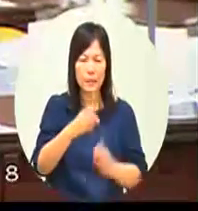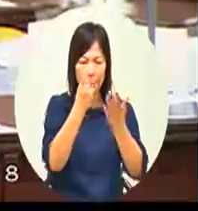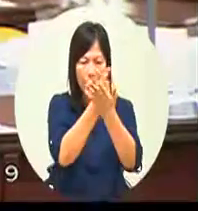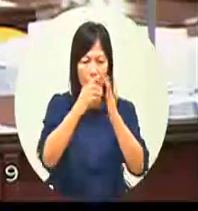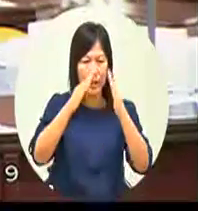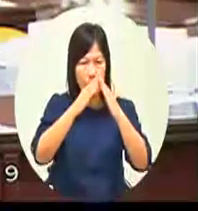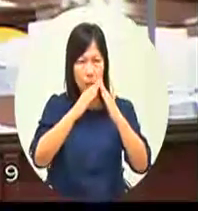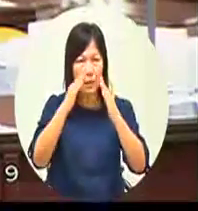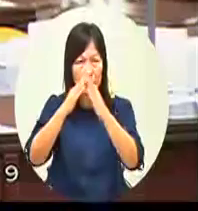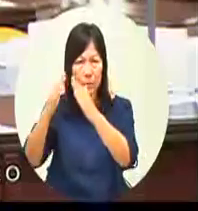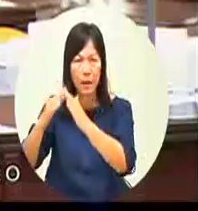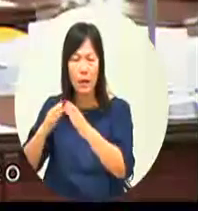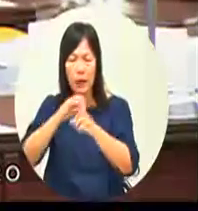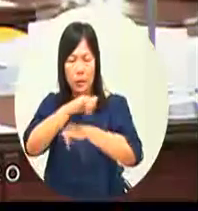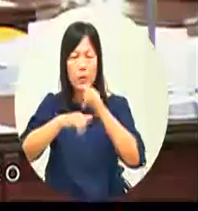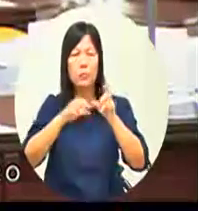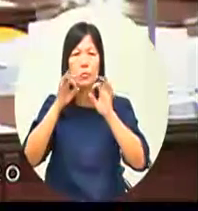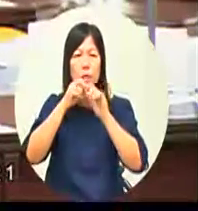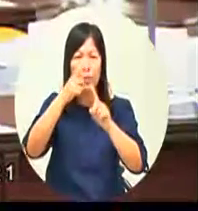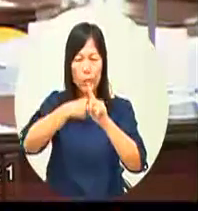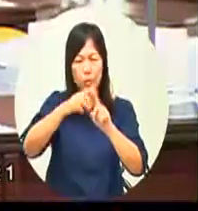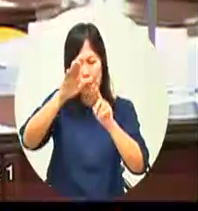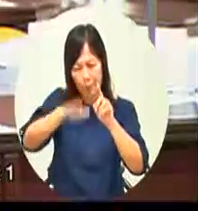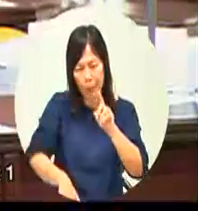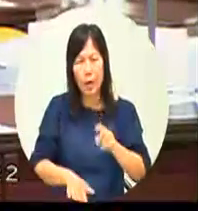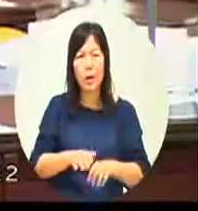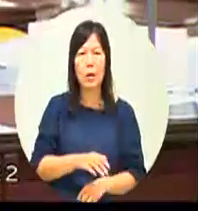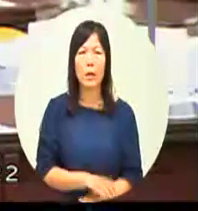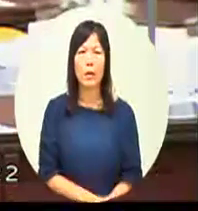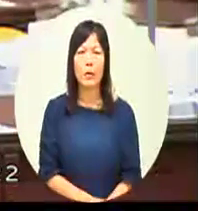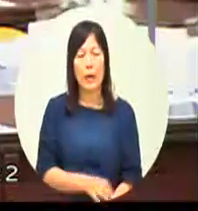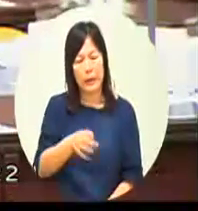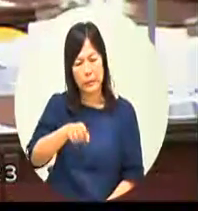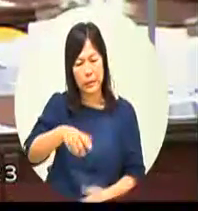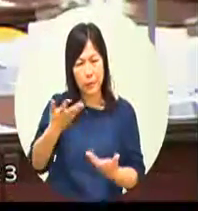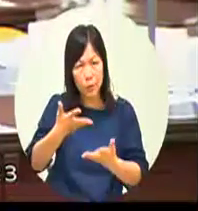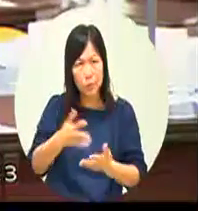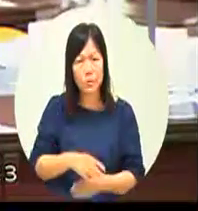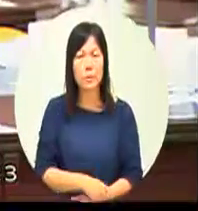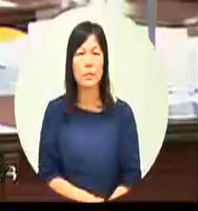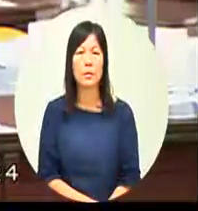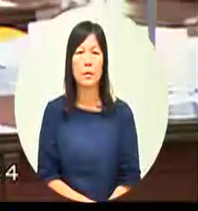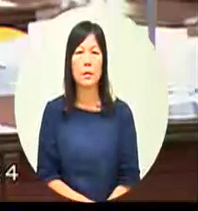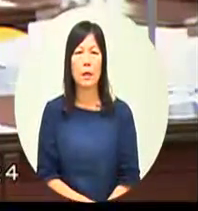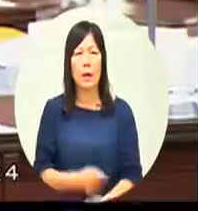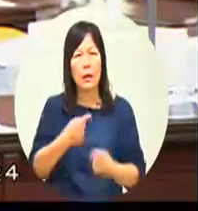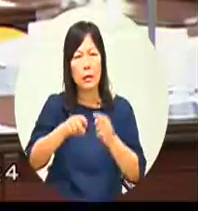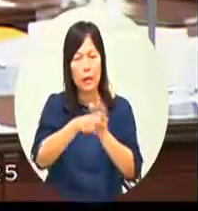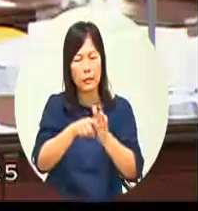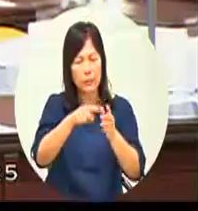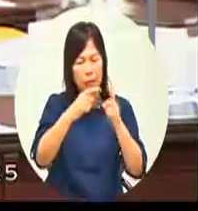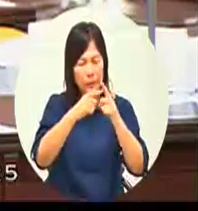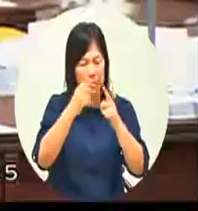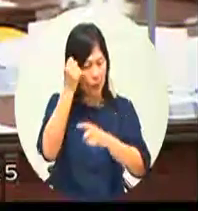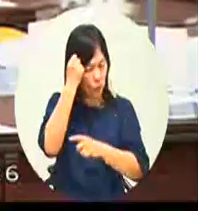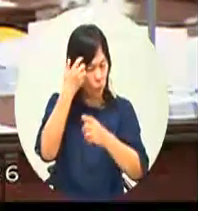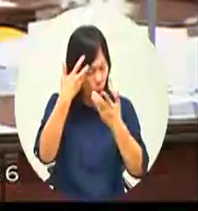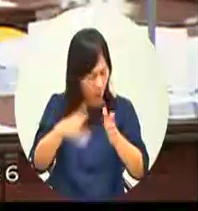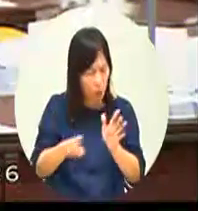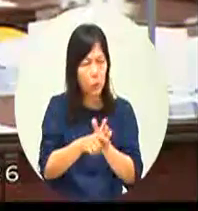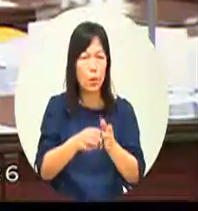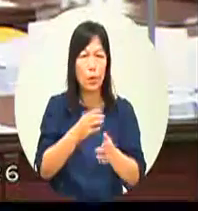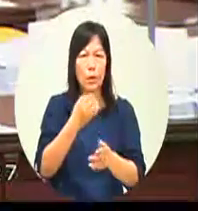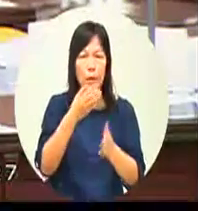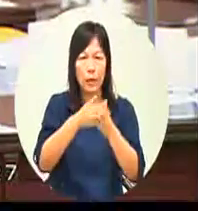对吼？伊生活品质哦，你来降低嘛。所以经费问题应该是迄个人住里啊，应该是爱找